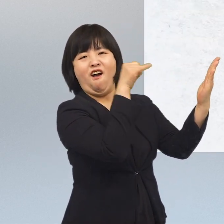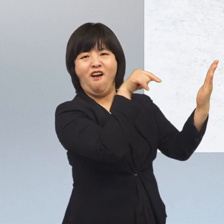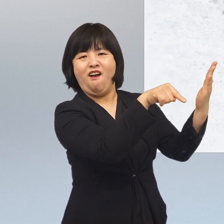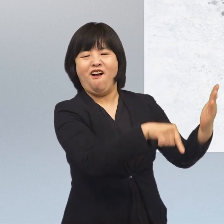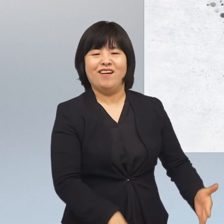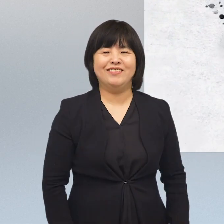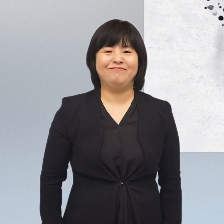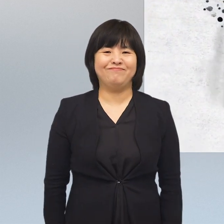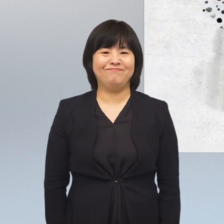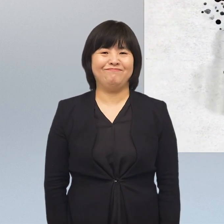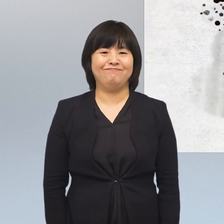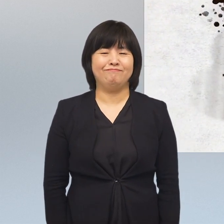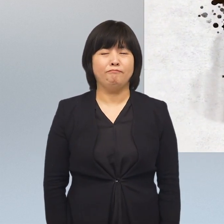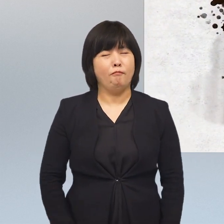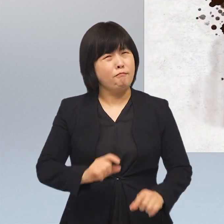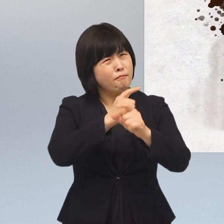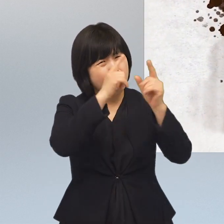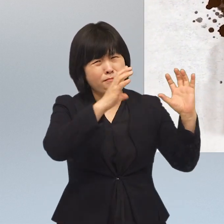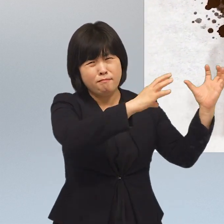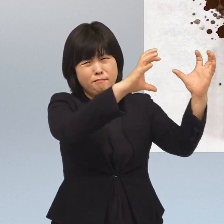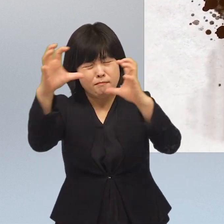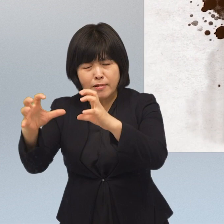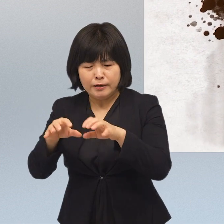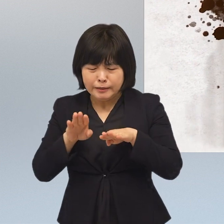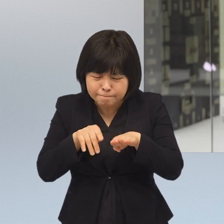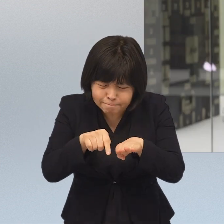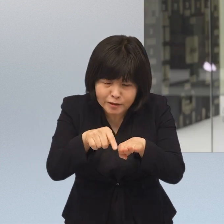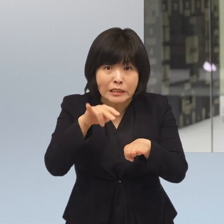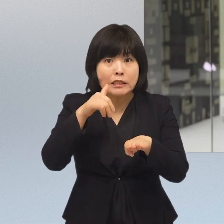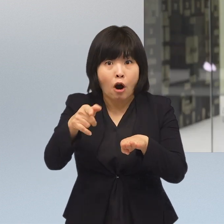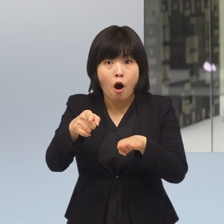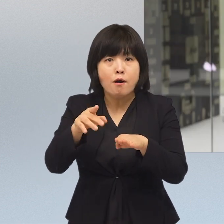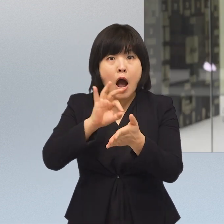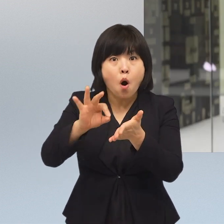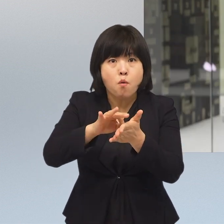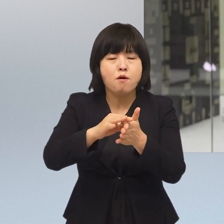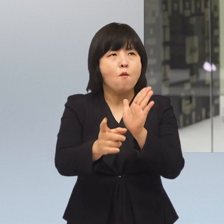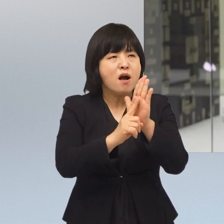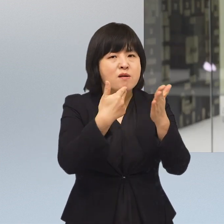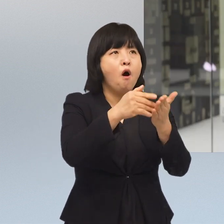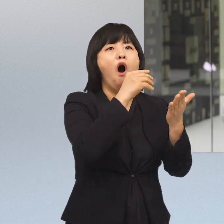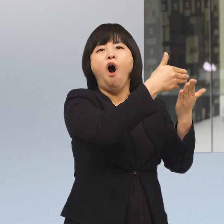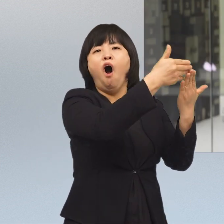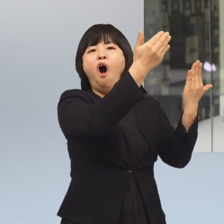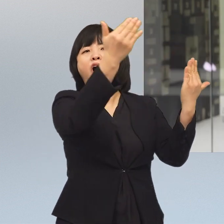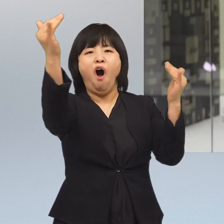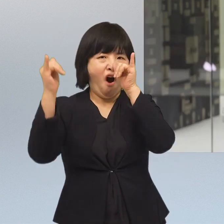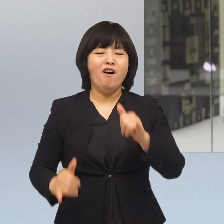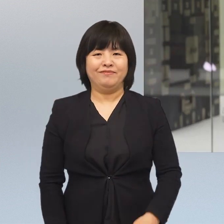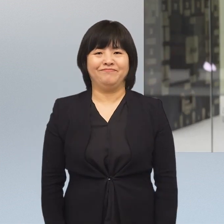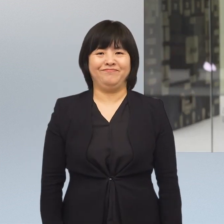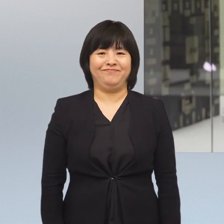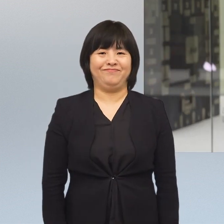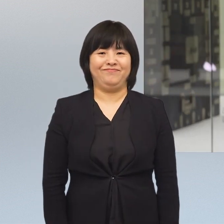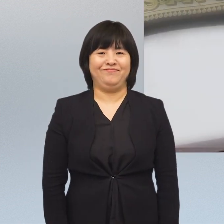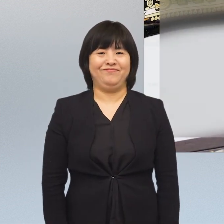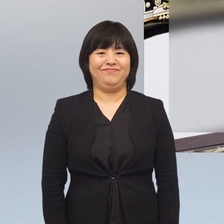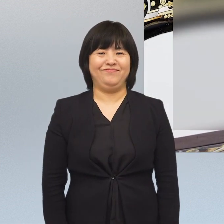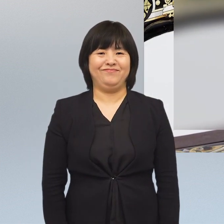사진도 지금 저희가 전시를 하고 있고요. 여러 나라에 지금 싱거미싱을 갖다 사용하고 있는 광고 그림도 보실 수가